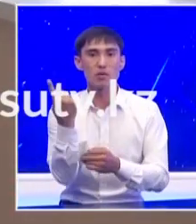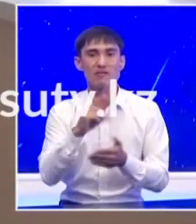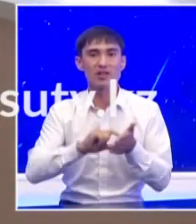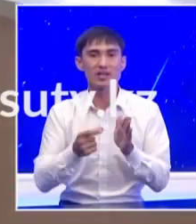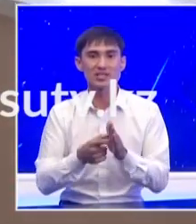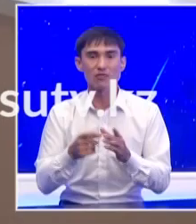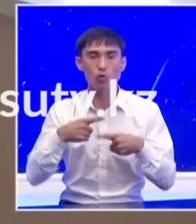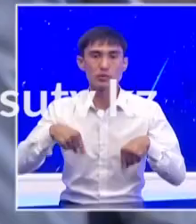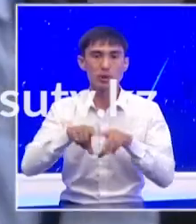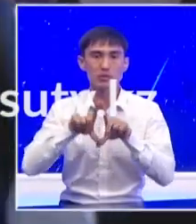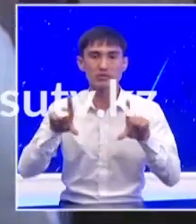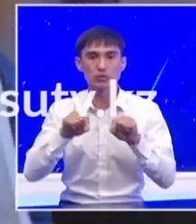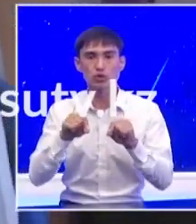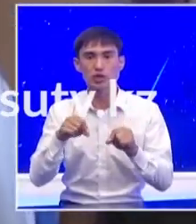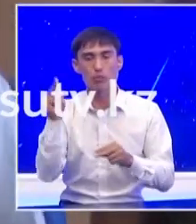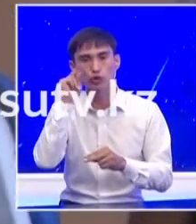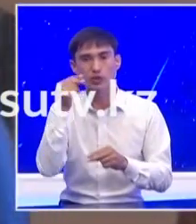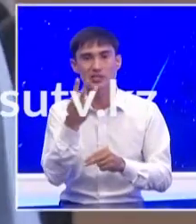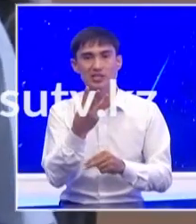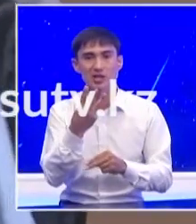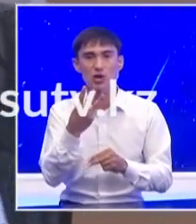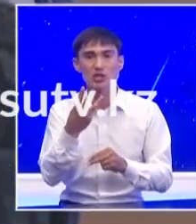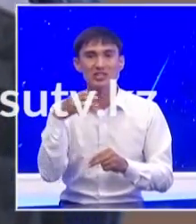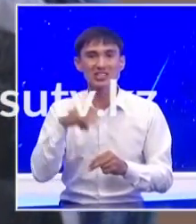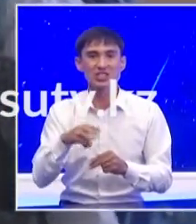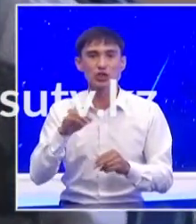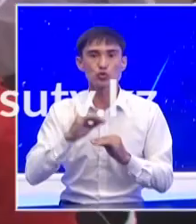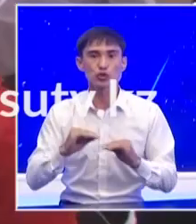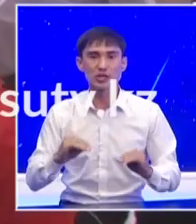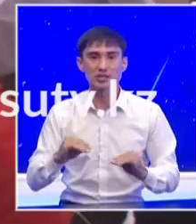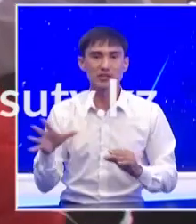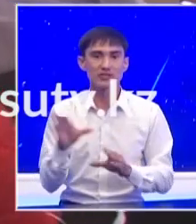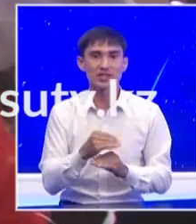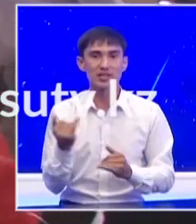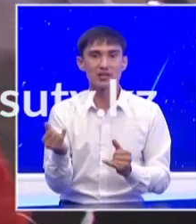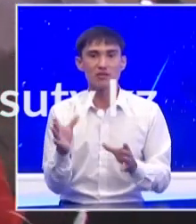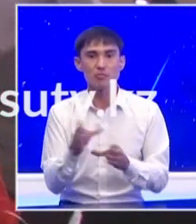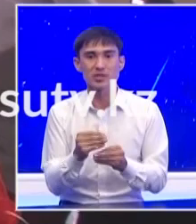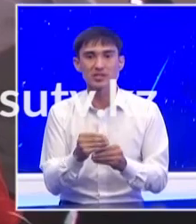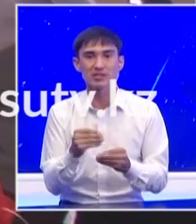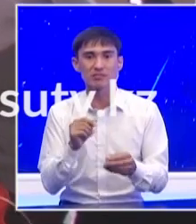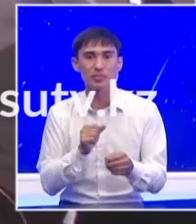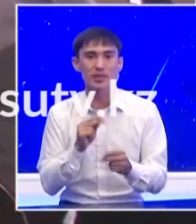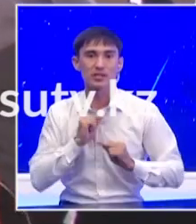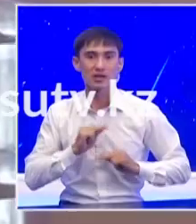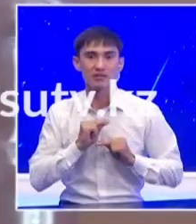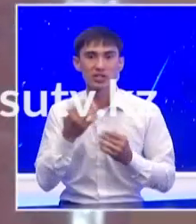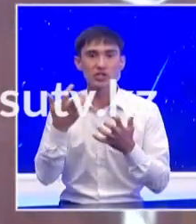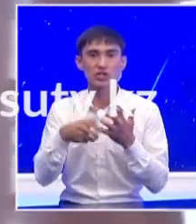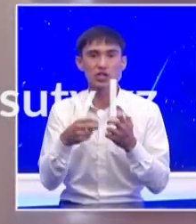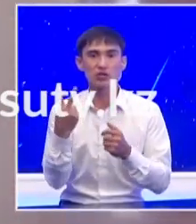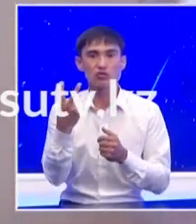общем, в образовательном учреждении обучаются более 3000 учащихся. Все они вместе со своими наставниками из